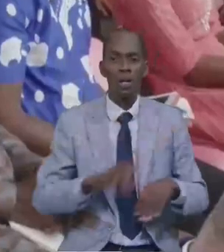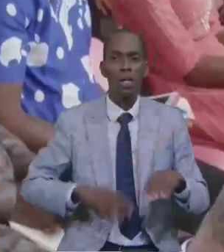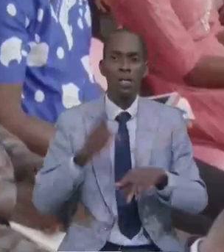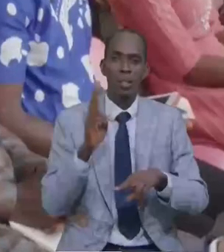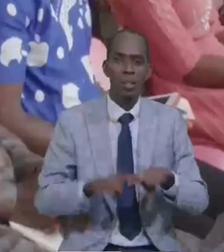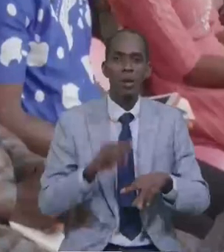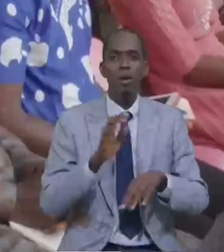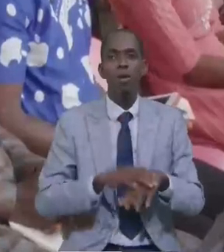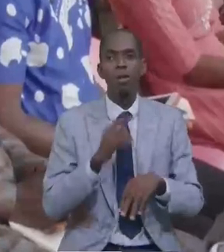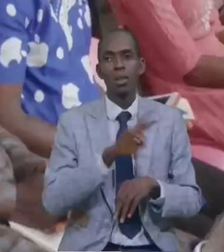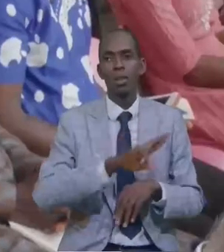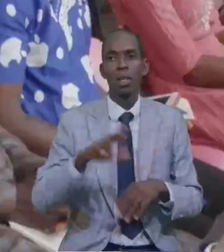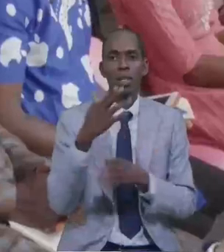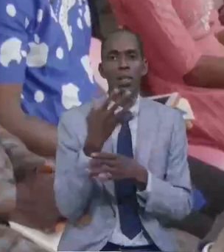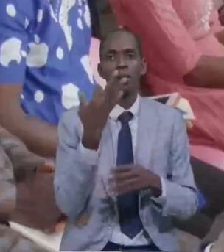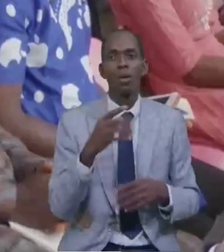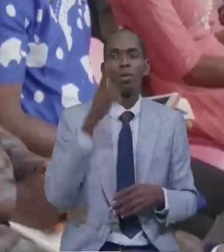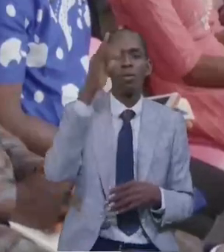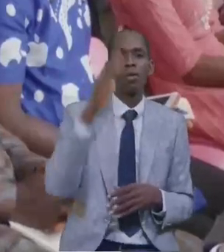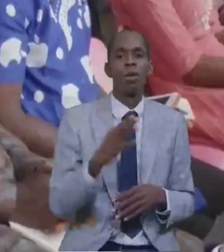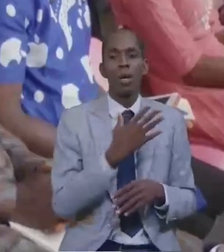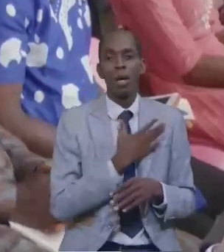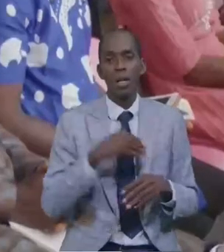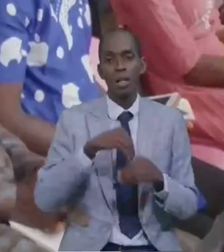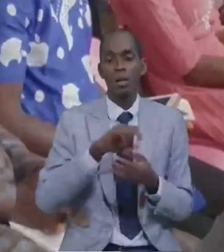rappelle, affectionnez-vous aux choses d'en haut.